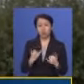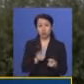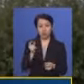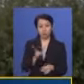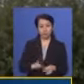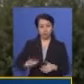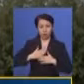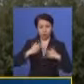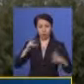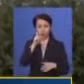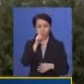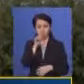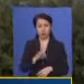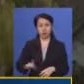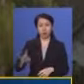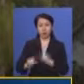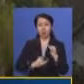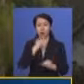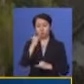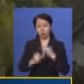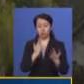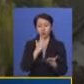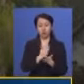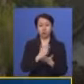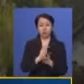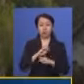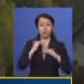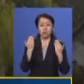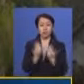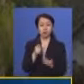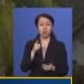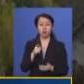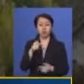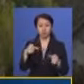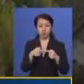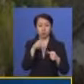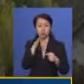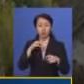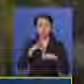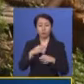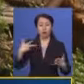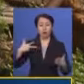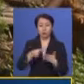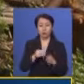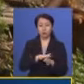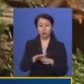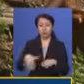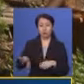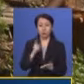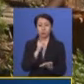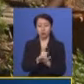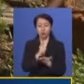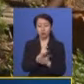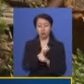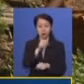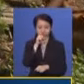руководителями крупных птицефабрик региона ведут переговоры о создании изолированных зон. Те, кто вовремя провел вакцинацию, где соблюдаются все требования по